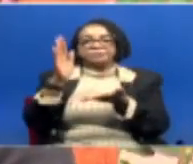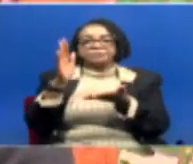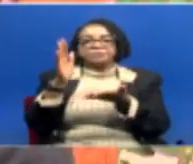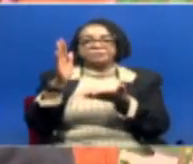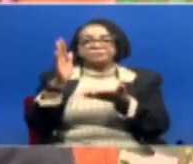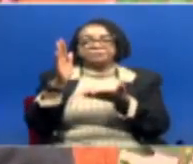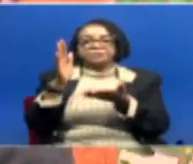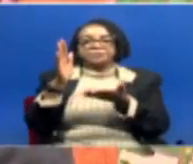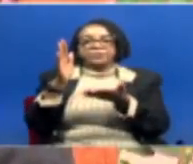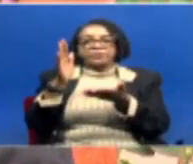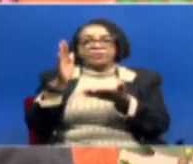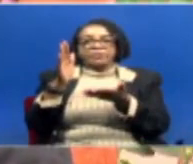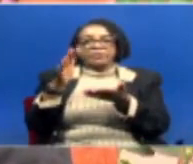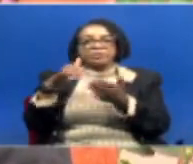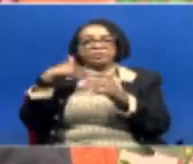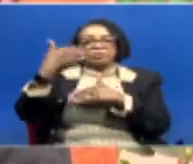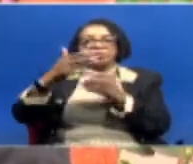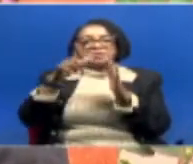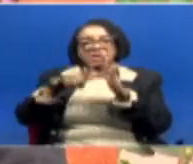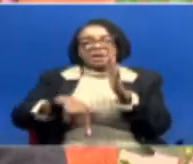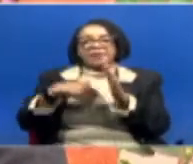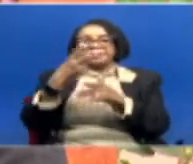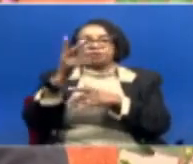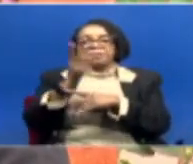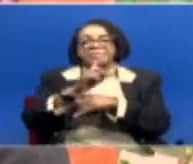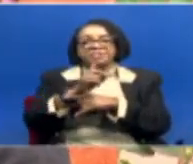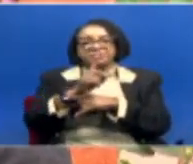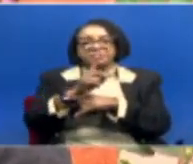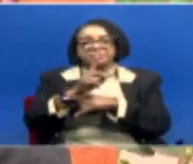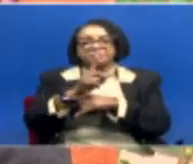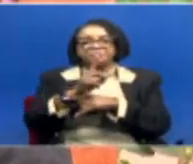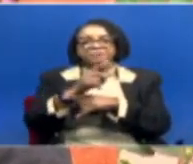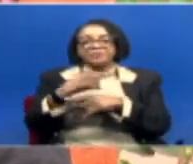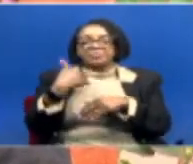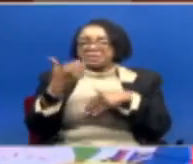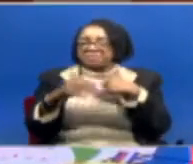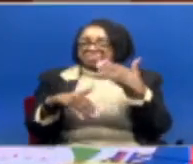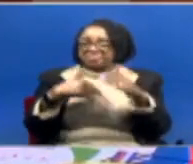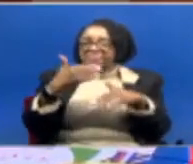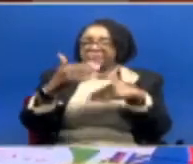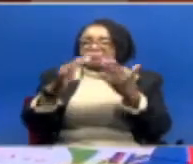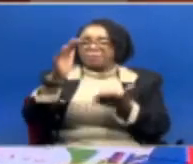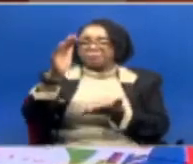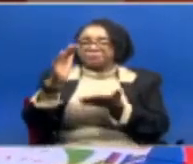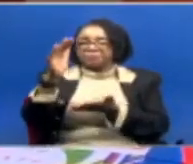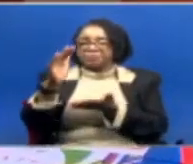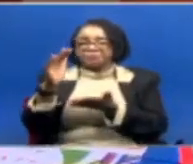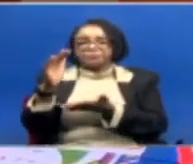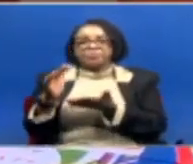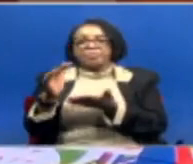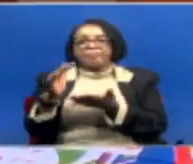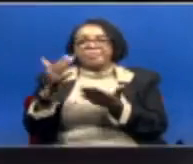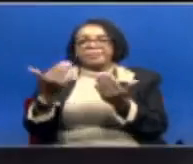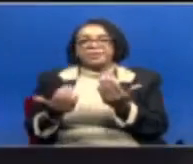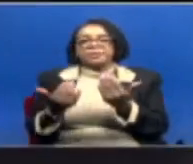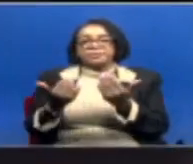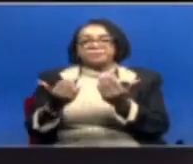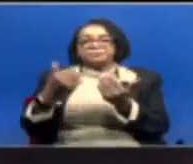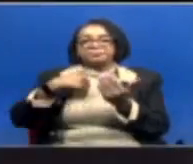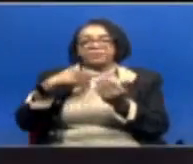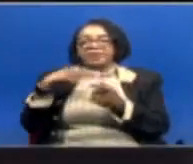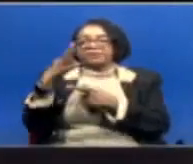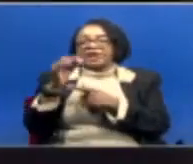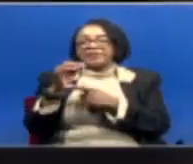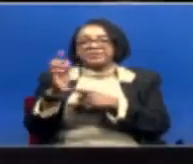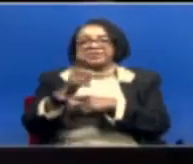under 2 minutes nikianza. Nikaenda hivyo nikipunguza. Sasa niliingia 30 seconds,